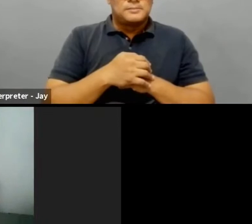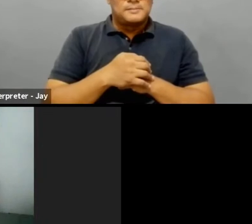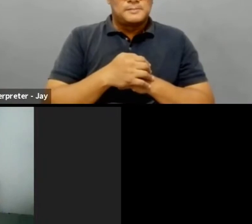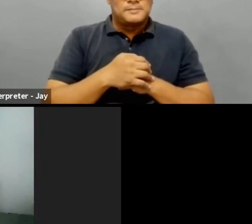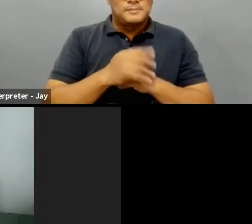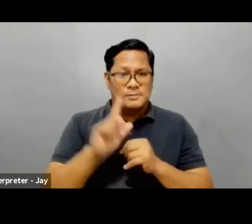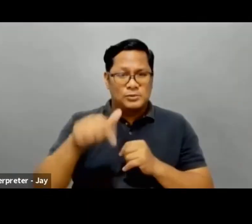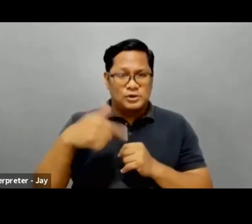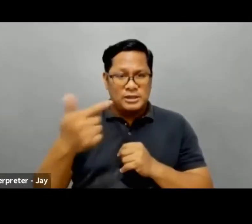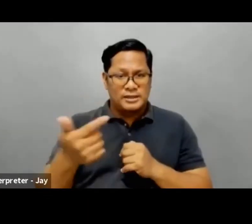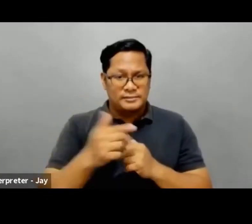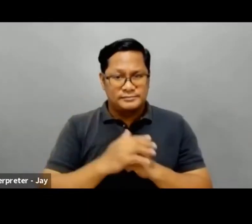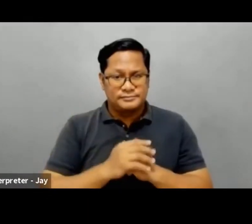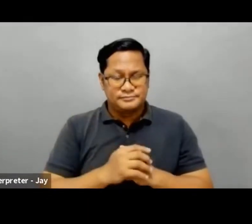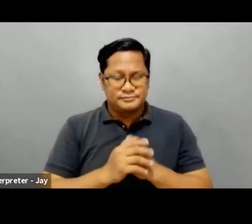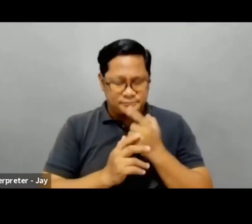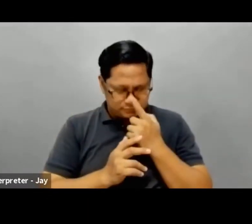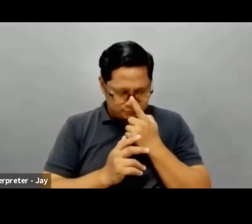Okay.